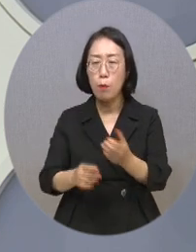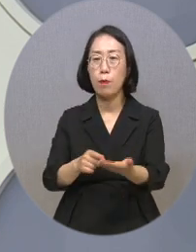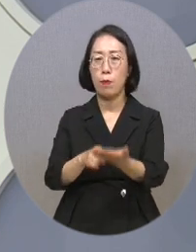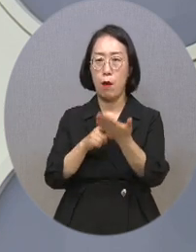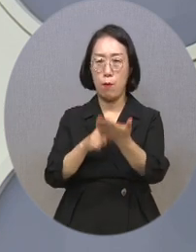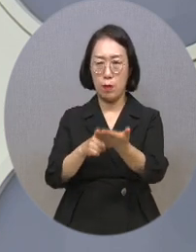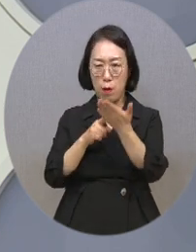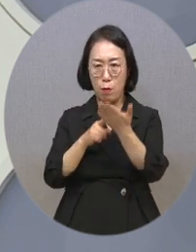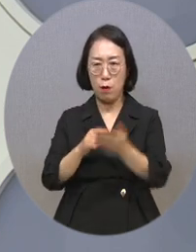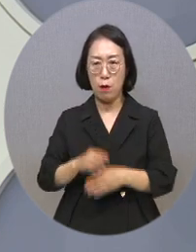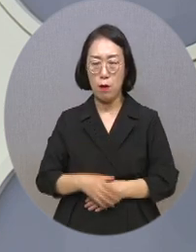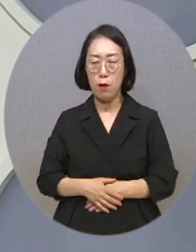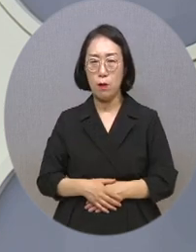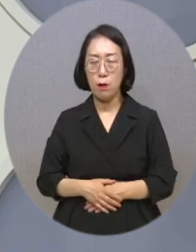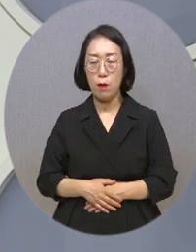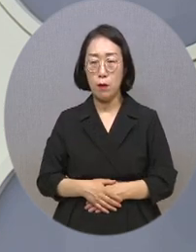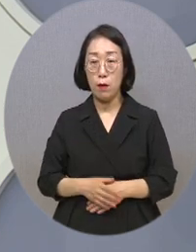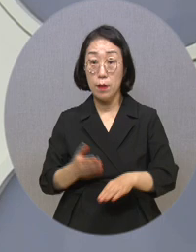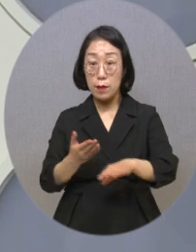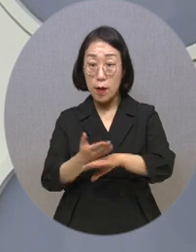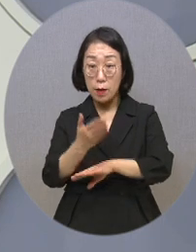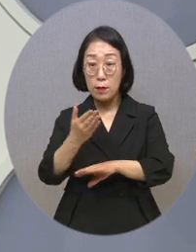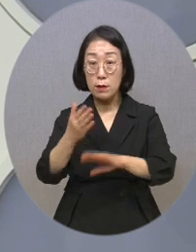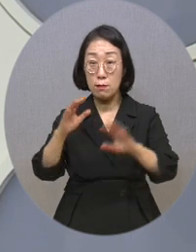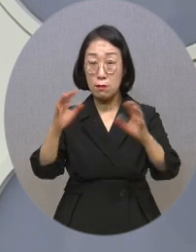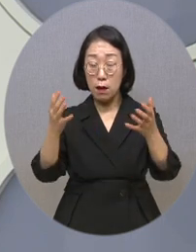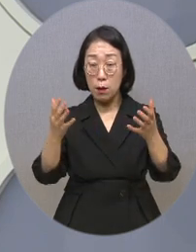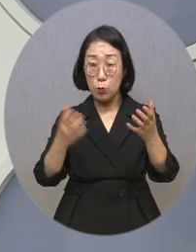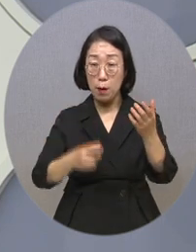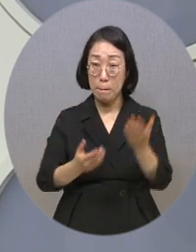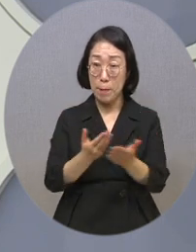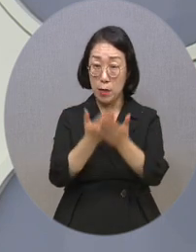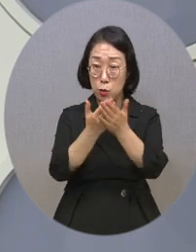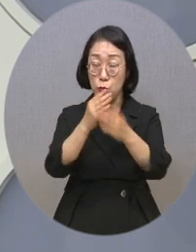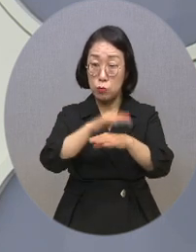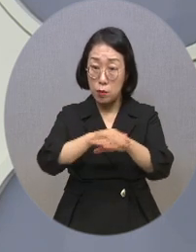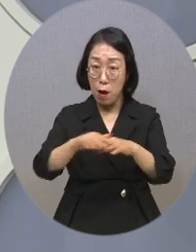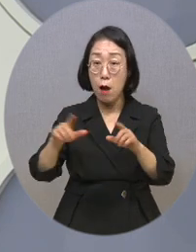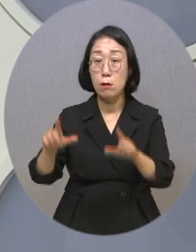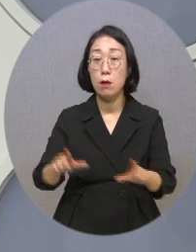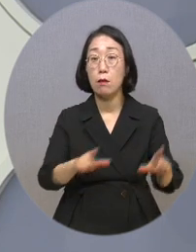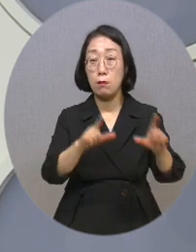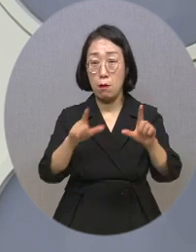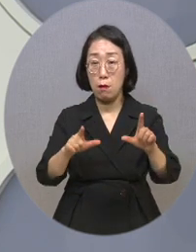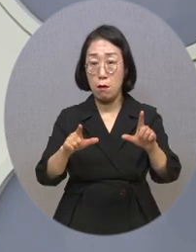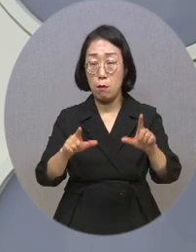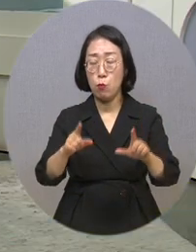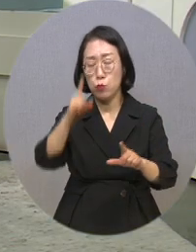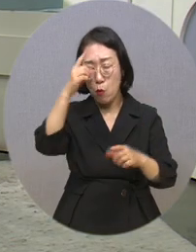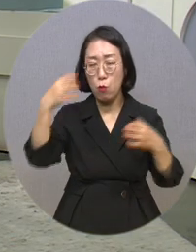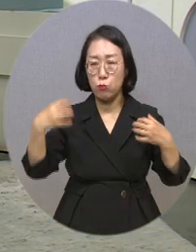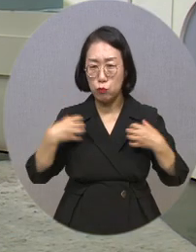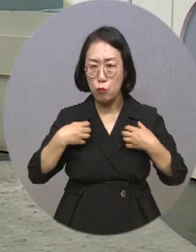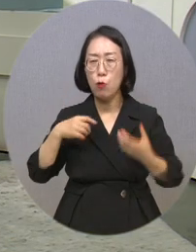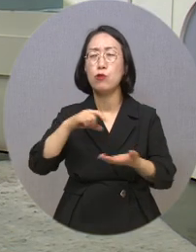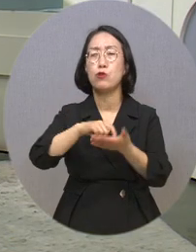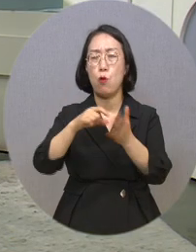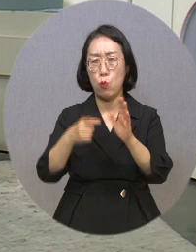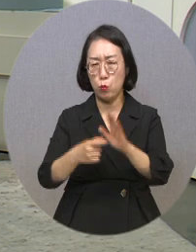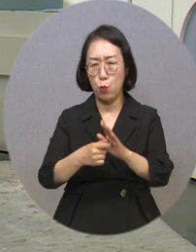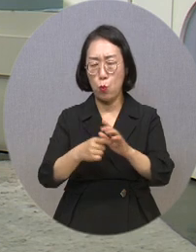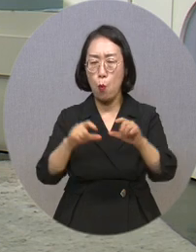네. 그런 이게 선진국으로서 될 일이냐? 국가가 요 정도는 해줘야 된다. 그 정도 그런